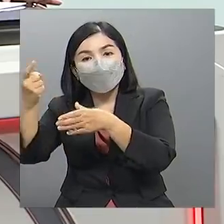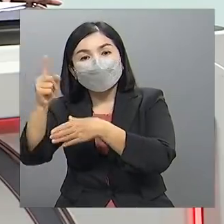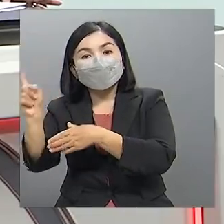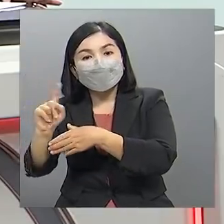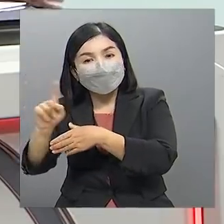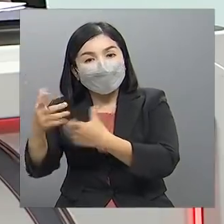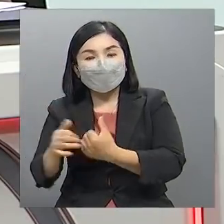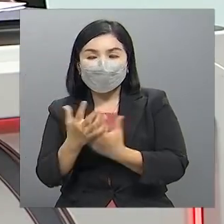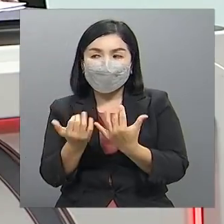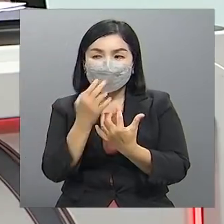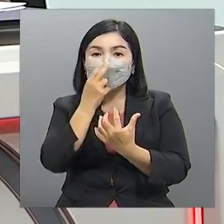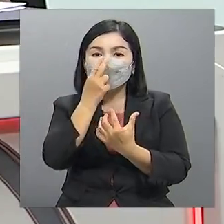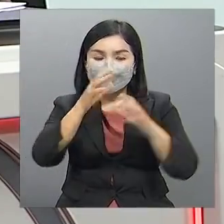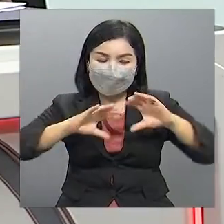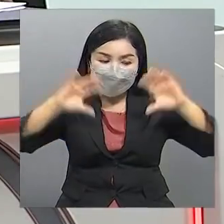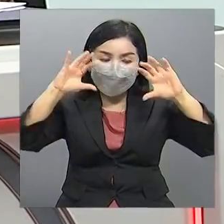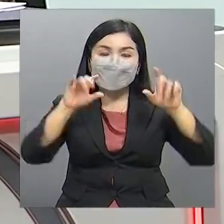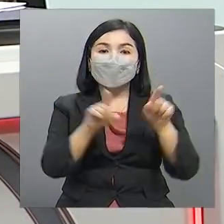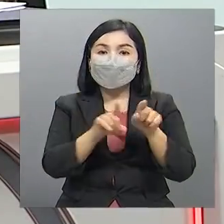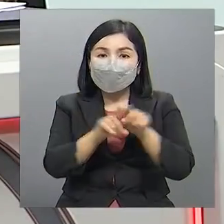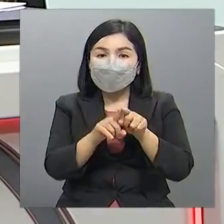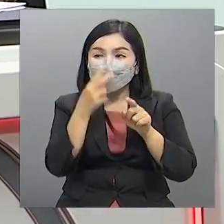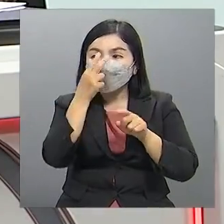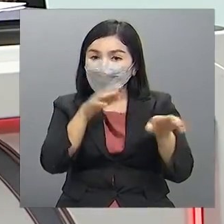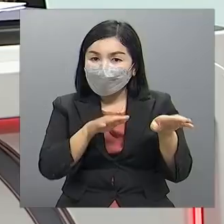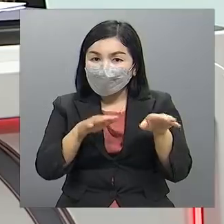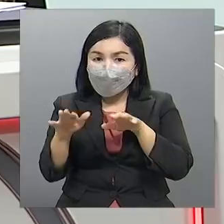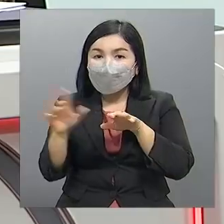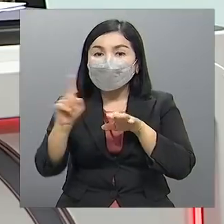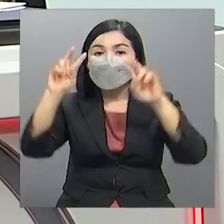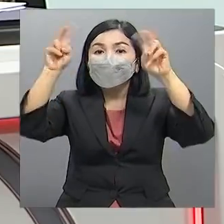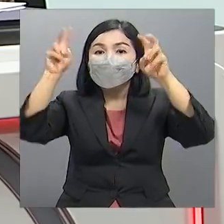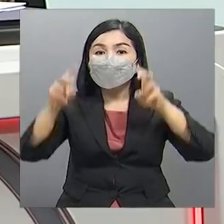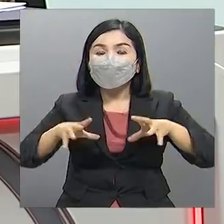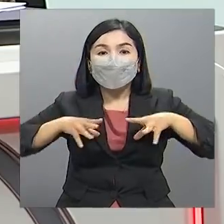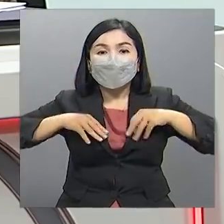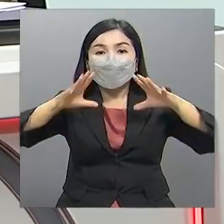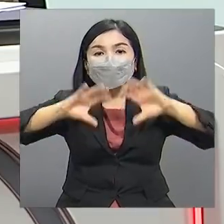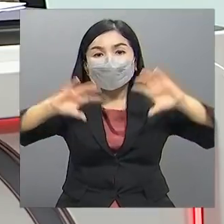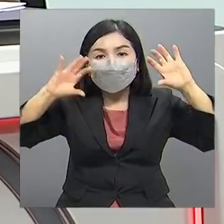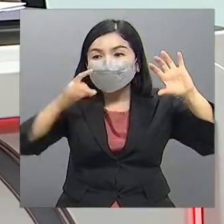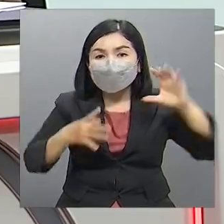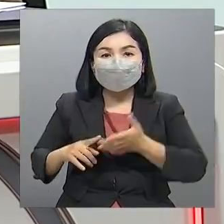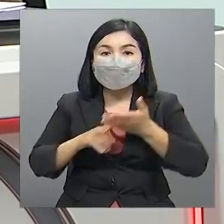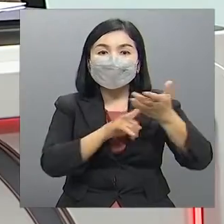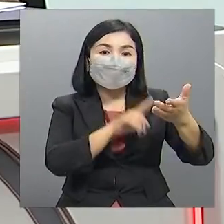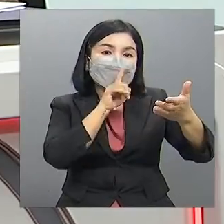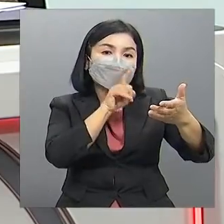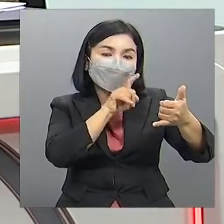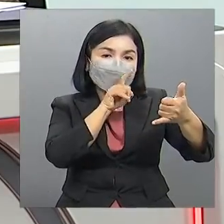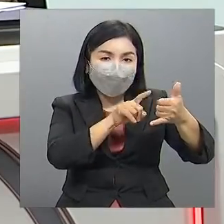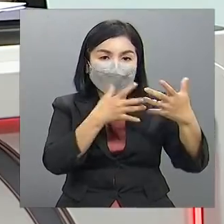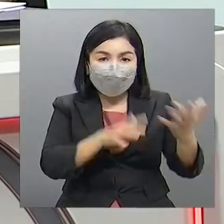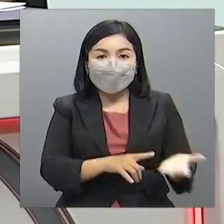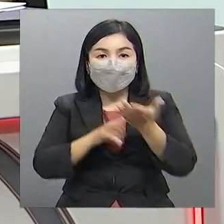ทีของรัฐบาลเหมือนกันเพราะว่าก็ต้องเตรียมพร้อมรับยัตติอภิปรายไม่ไว้วางใจรวมไปถึงการยื่นตีความวาระการดำรงตำแหน่งนายกรั